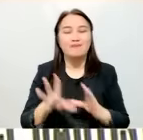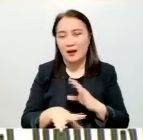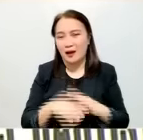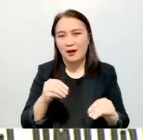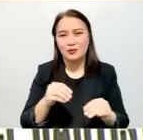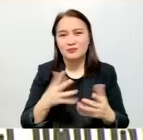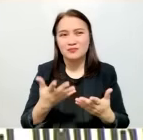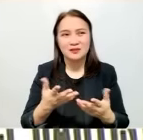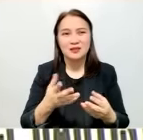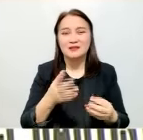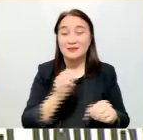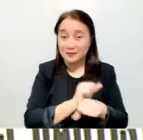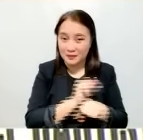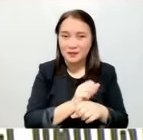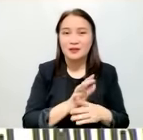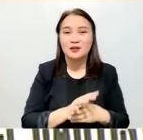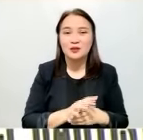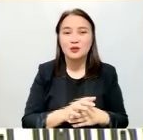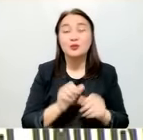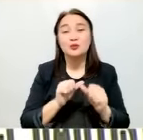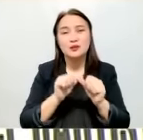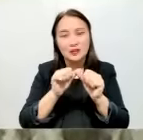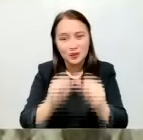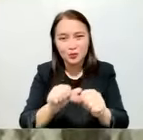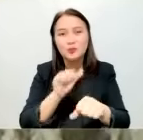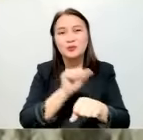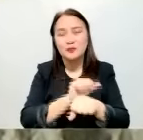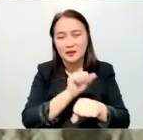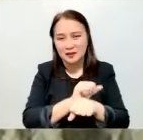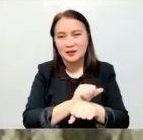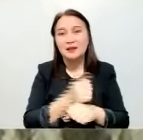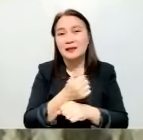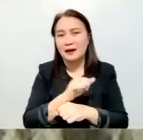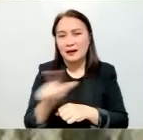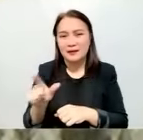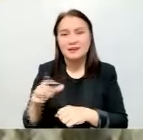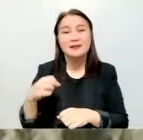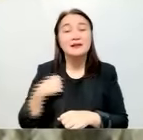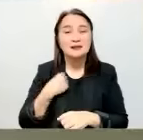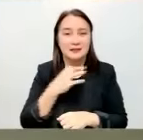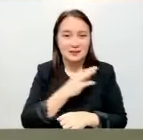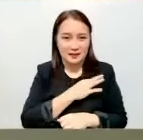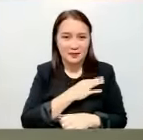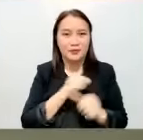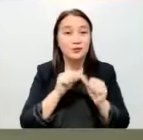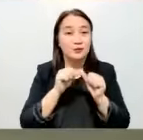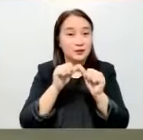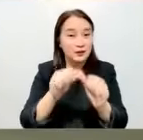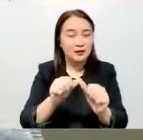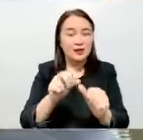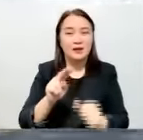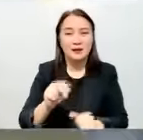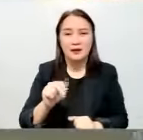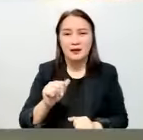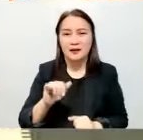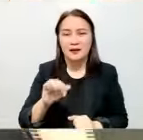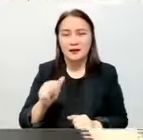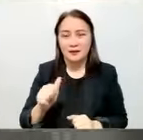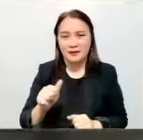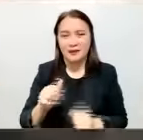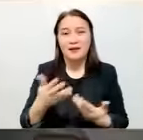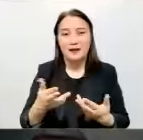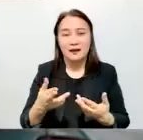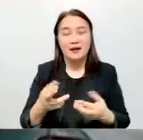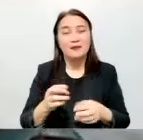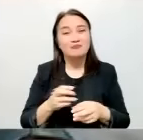Bautista, ia-absorb ang mga empleyadong bahagi ng operations, habang ang iba naman, mananatili pa rin sa MIAA na siya pa rin regulator ng